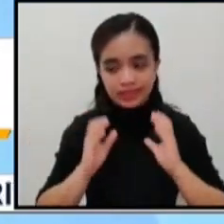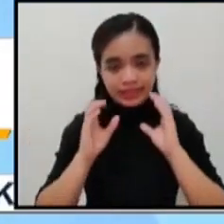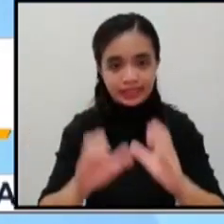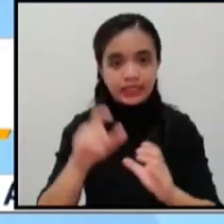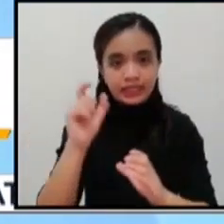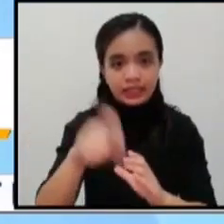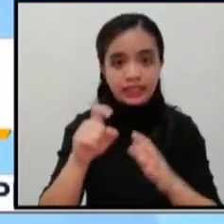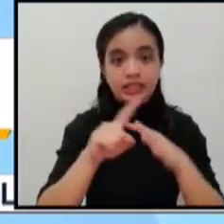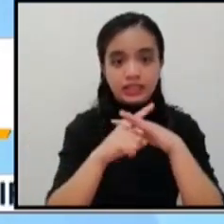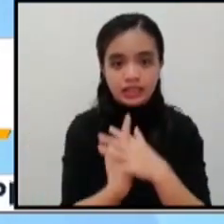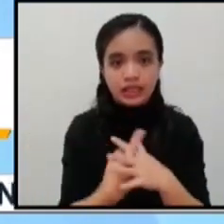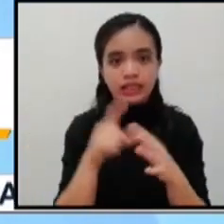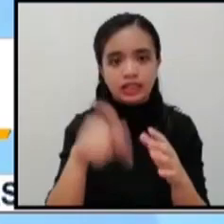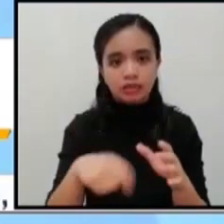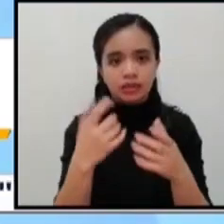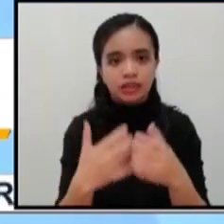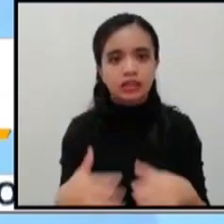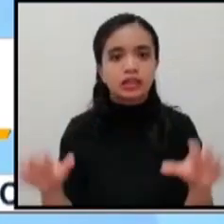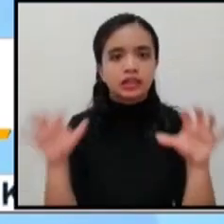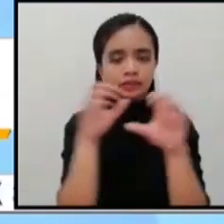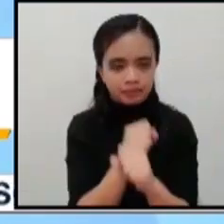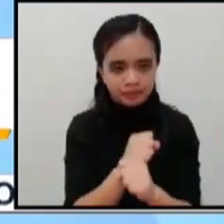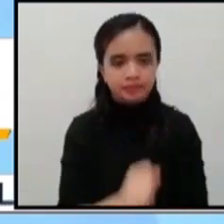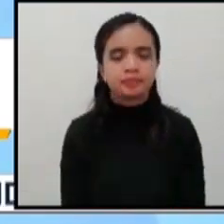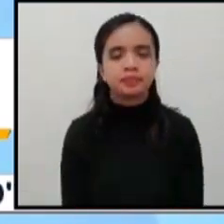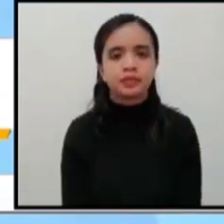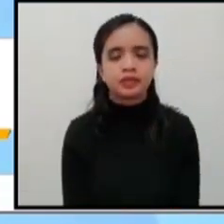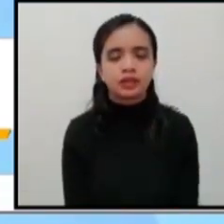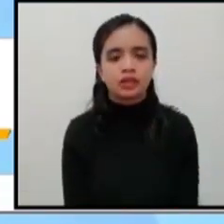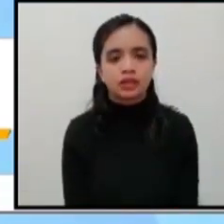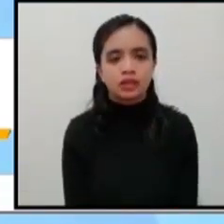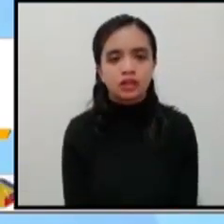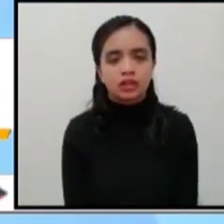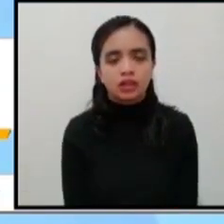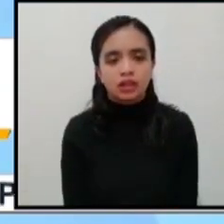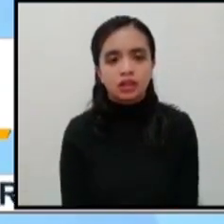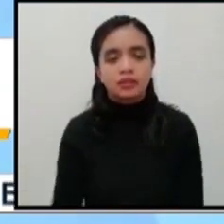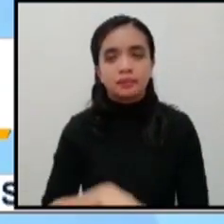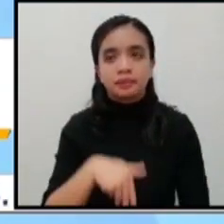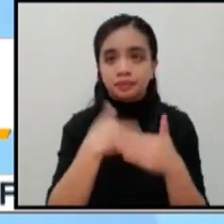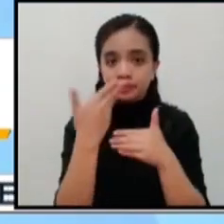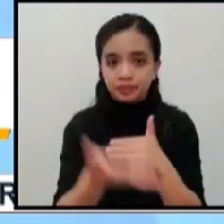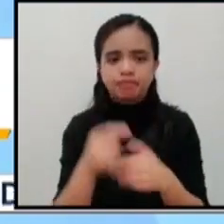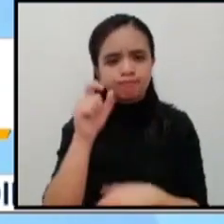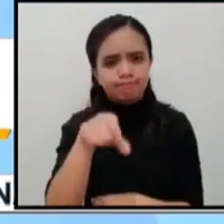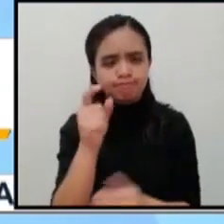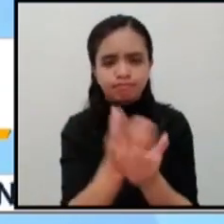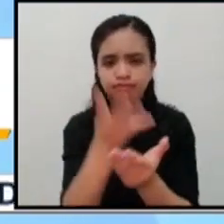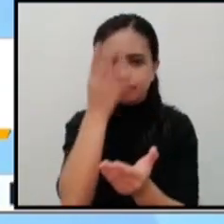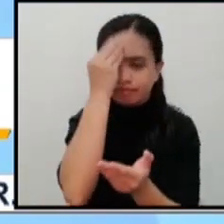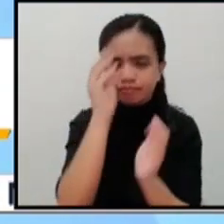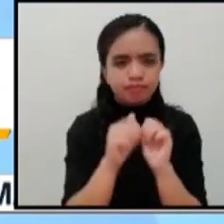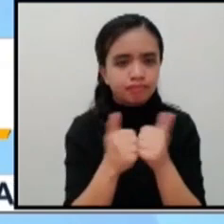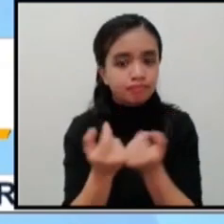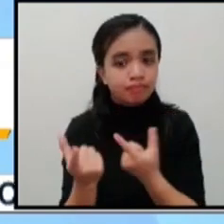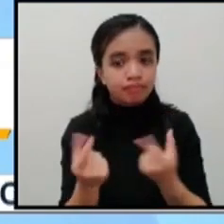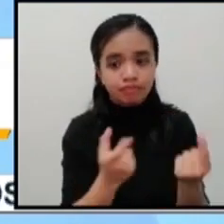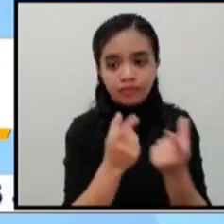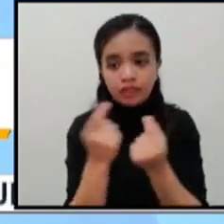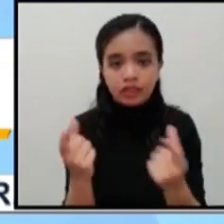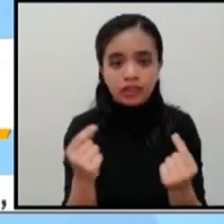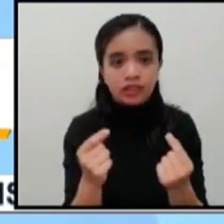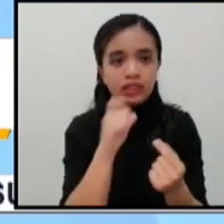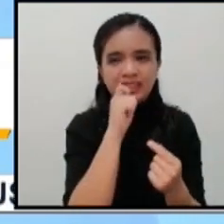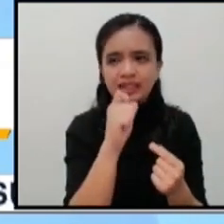matapos yung buong produksyon. And bukod doon, kailangan namin mag-aral kung paano namin gagawin ito na hindi magmumukhang corny sa